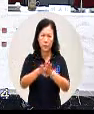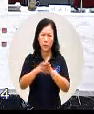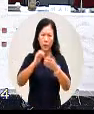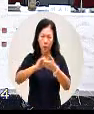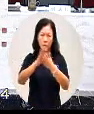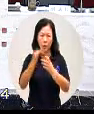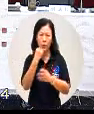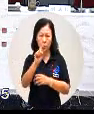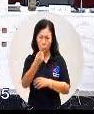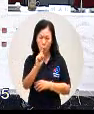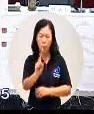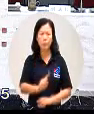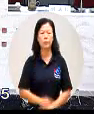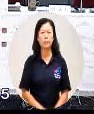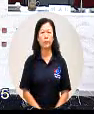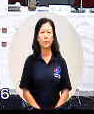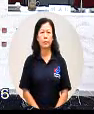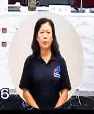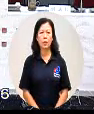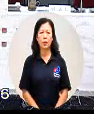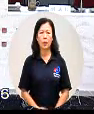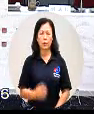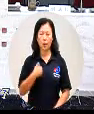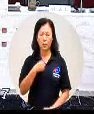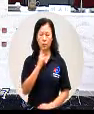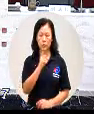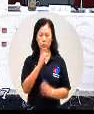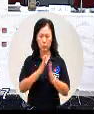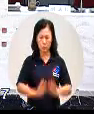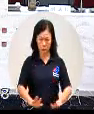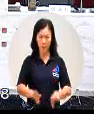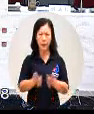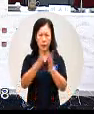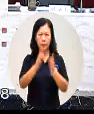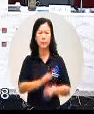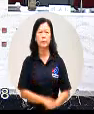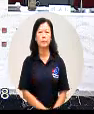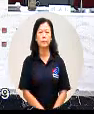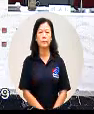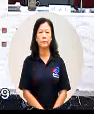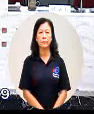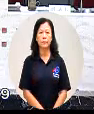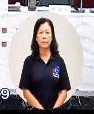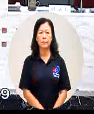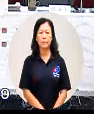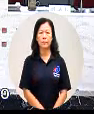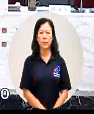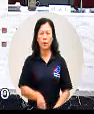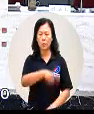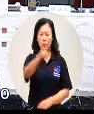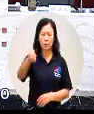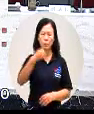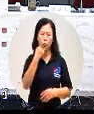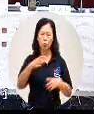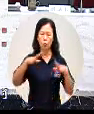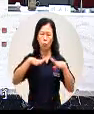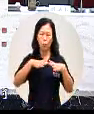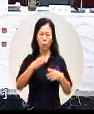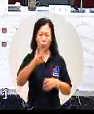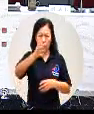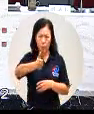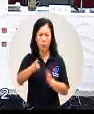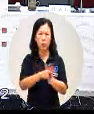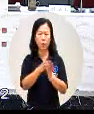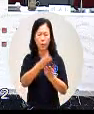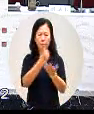理由啦哈。啊，我是讲吼，咱为今嘛去啦吼，咱这中官啦，咱要请假，